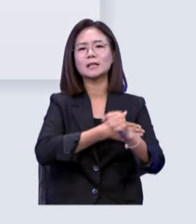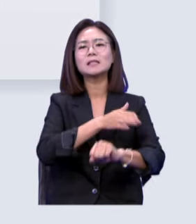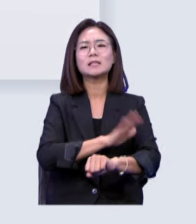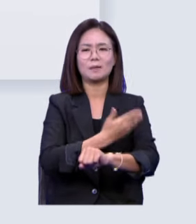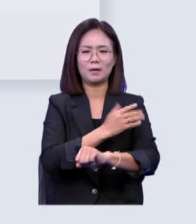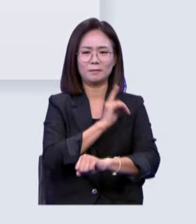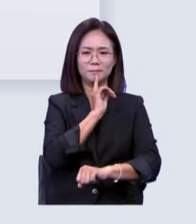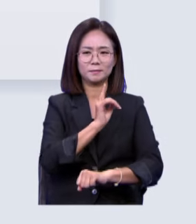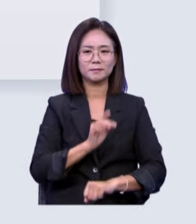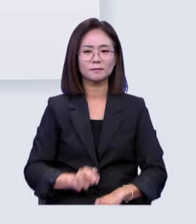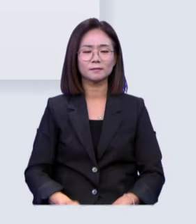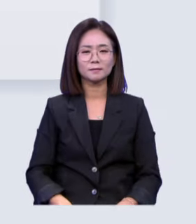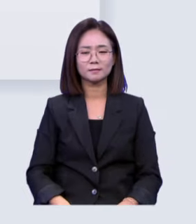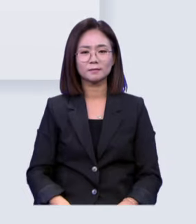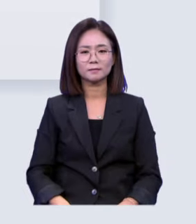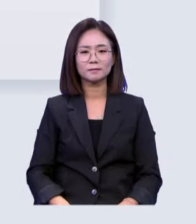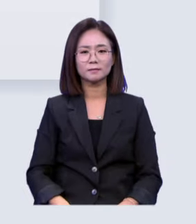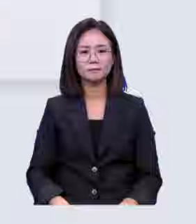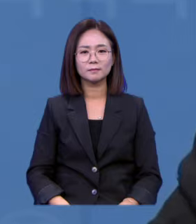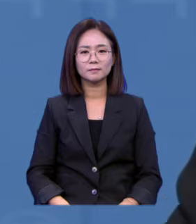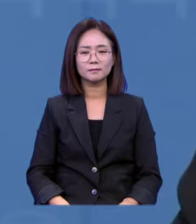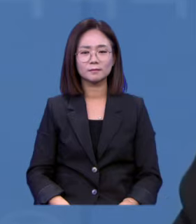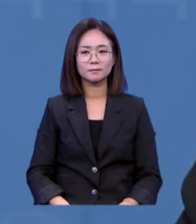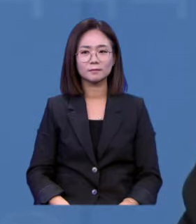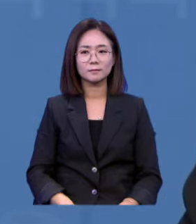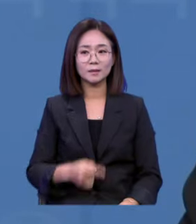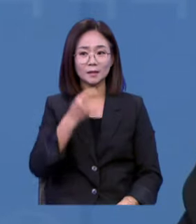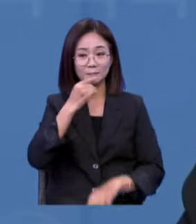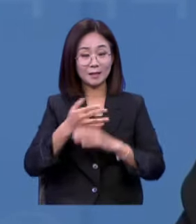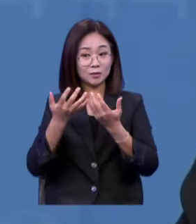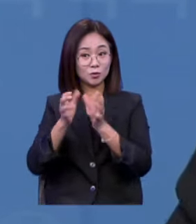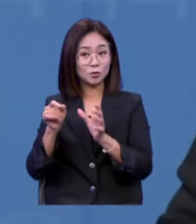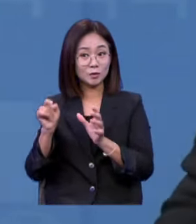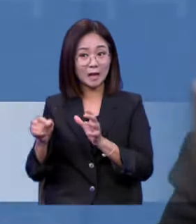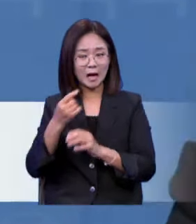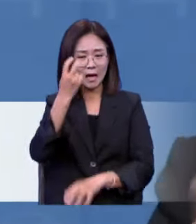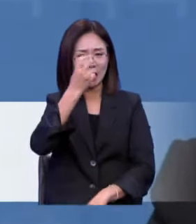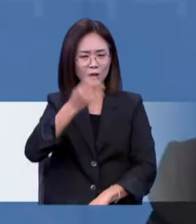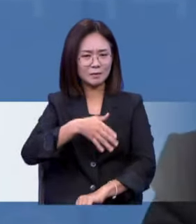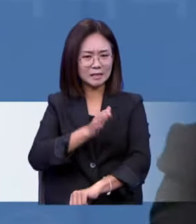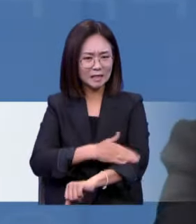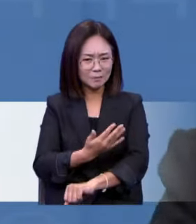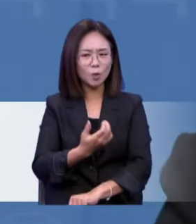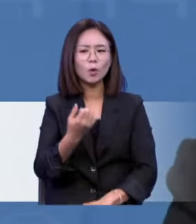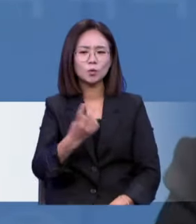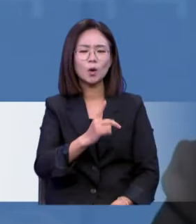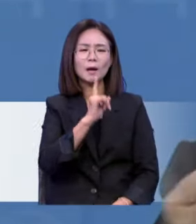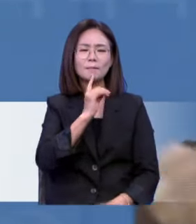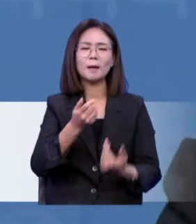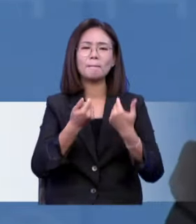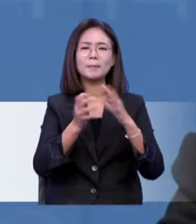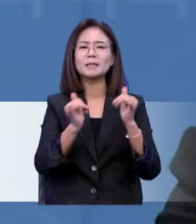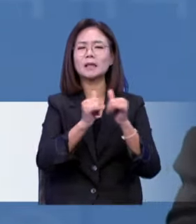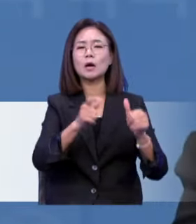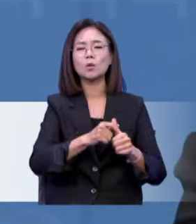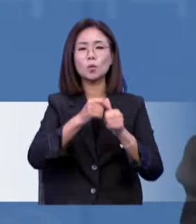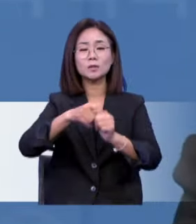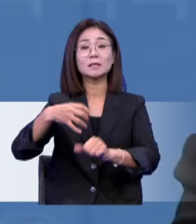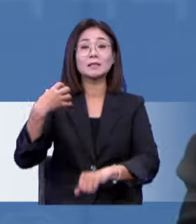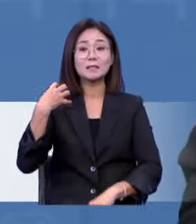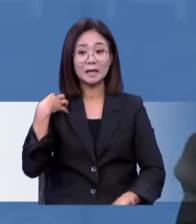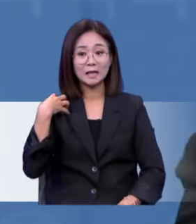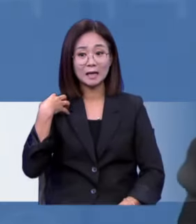부족하다는 지적이 쏟아졌습니다 민주당은 부실 검증은 물론 막말꾼 공천한 책임에